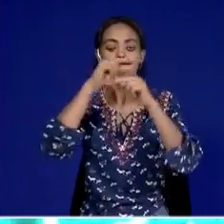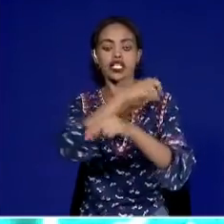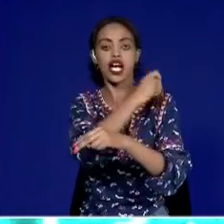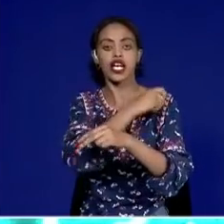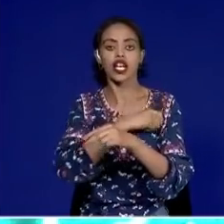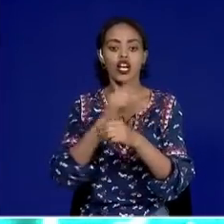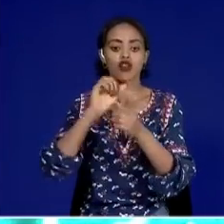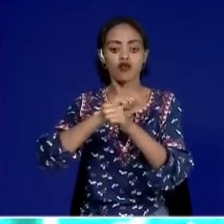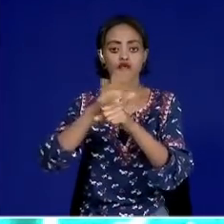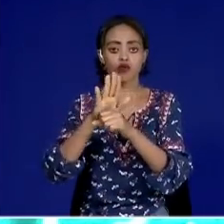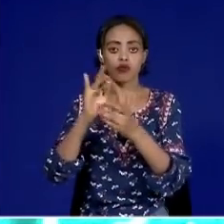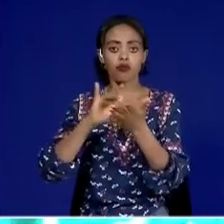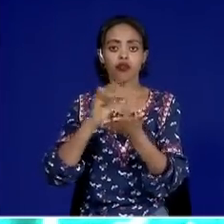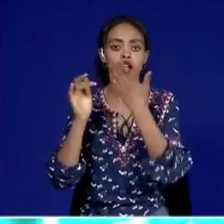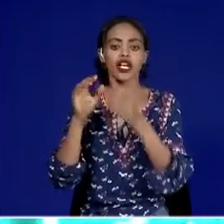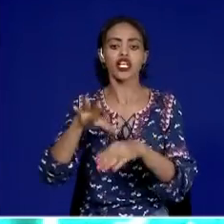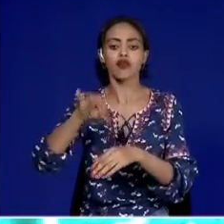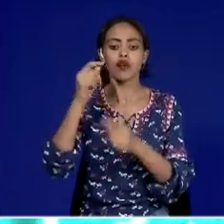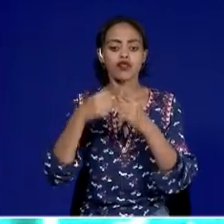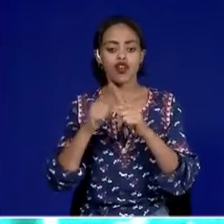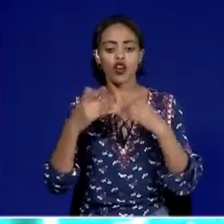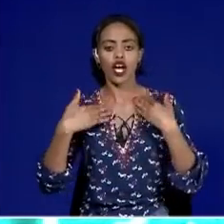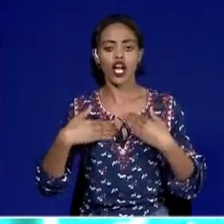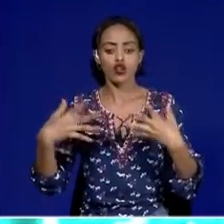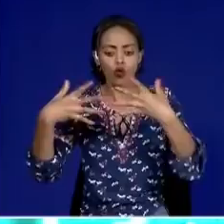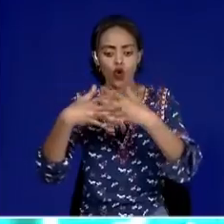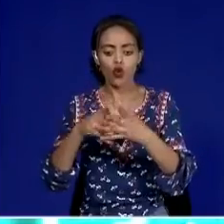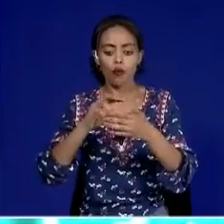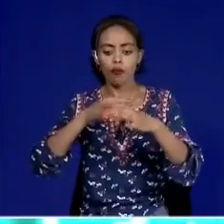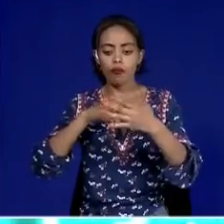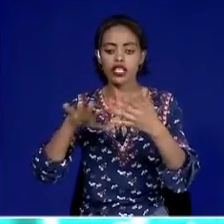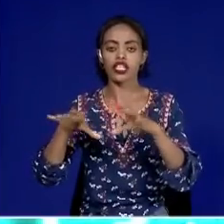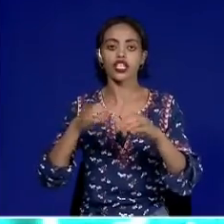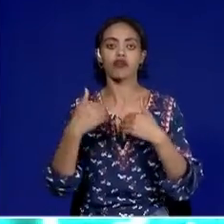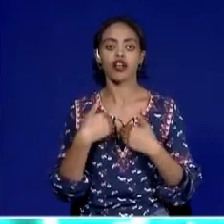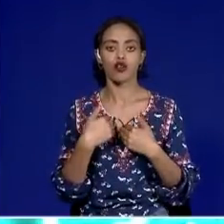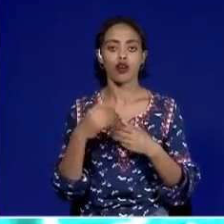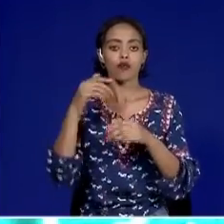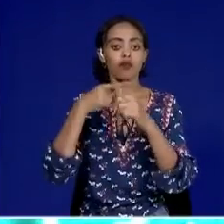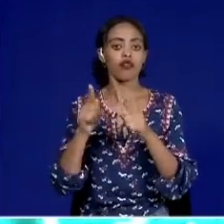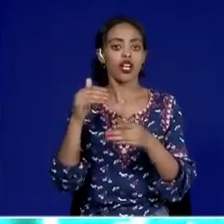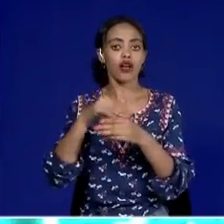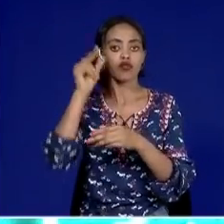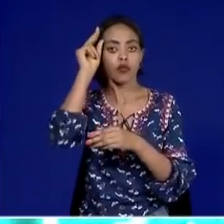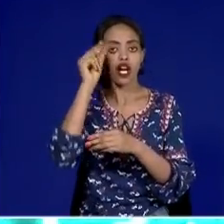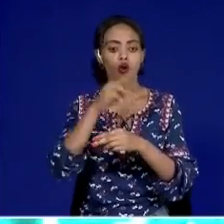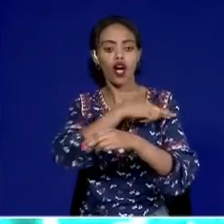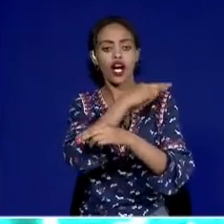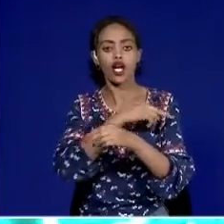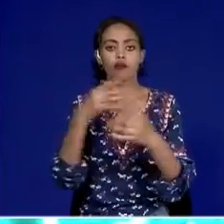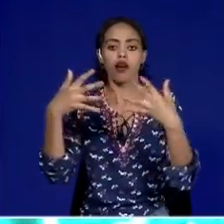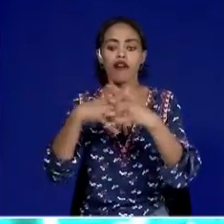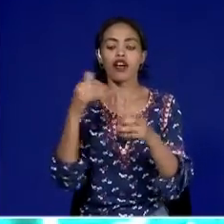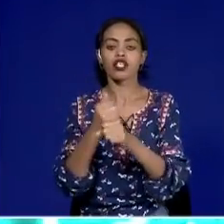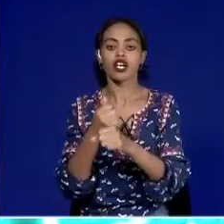ፈውሲ ተለባድ ሕማም ቫይረስ ኮሮና ንምርካብ ምስ ዝተፈላለዩ ኣካላት ተዋዲ መፅናዕቲ ይካይድ ከም ዘለዎ ተገሊጹ። ብፍላይ ምስ ባህላዊ ሓካይን ብሓባር ይሰርሕ መላ